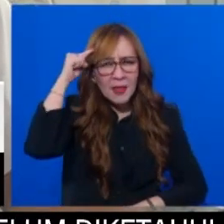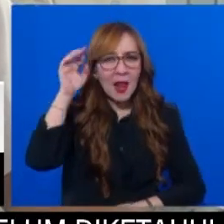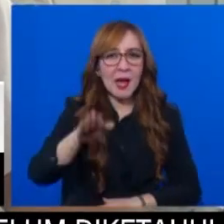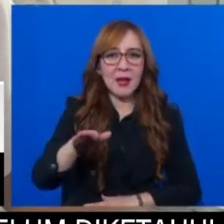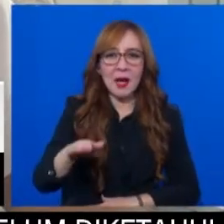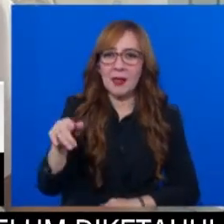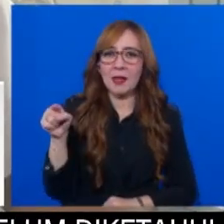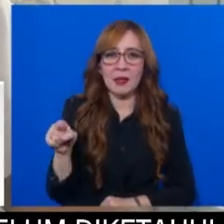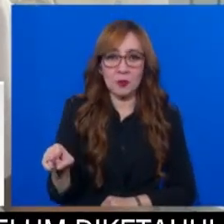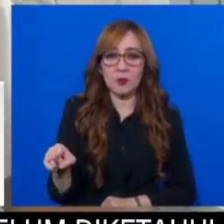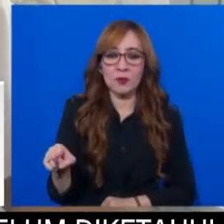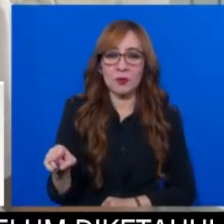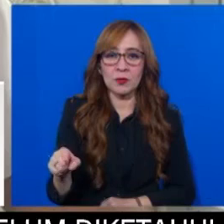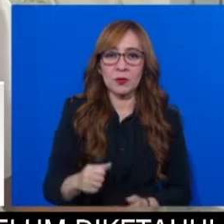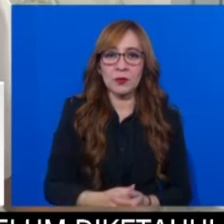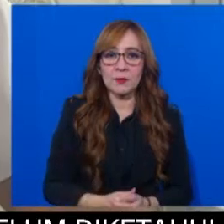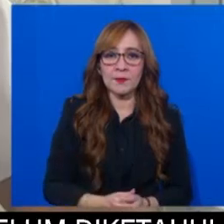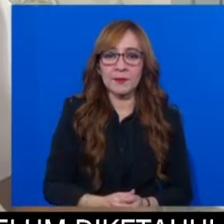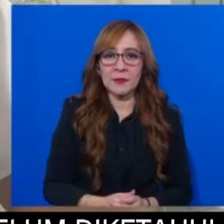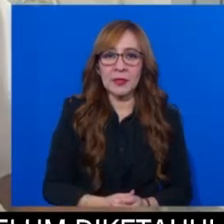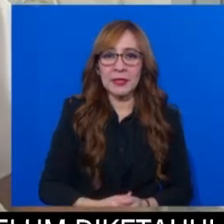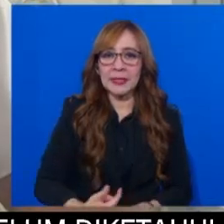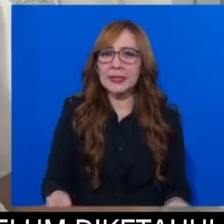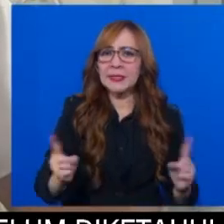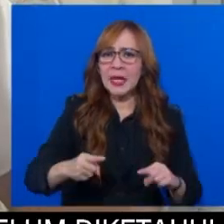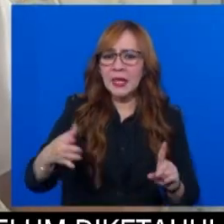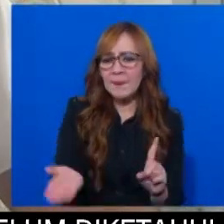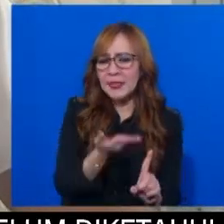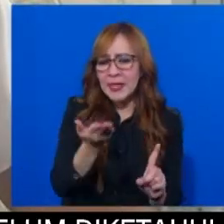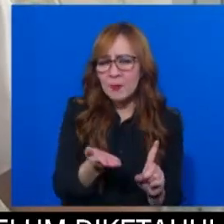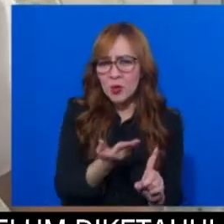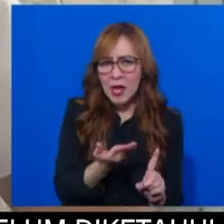tindakan pencabulan itu berpengaruh kepada psikologis masing-masing anak.